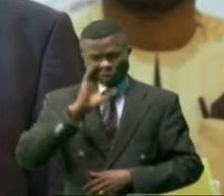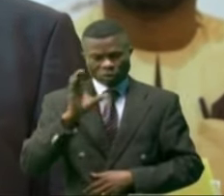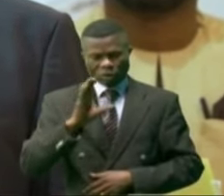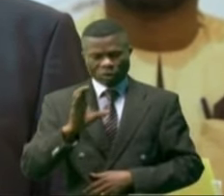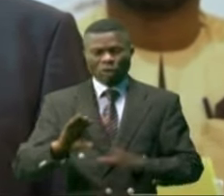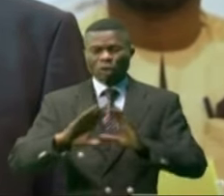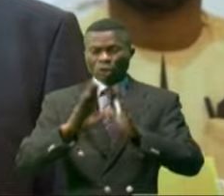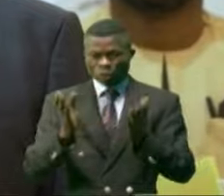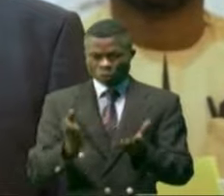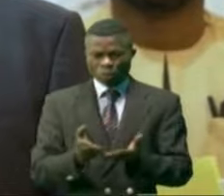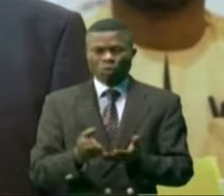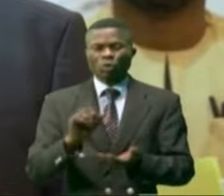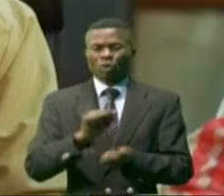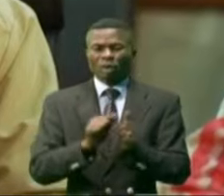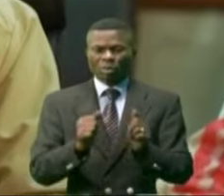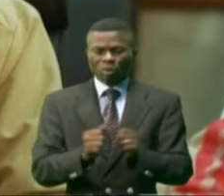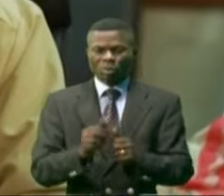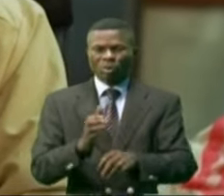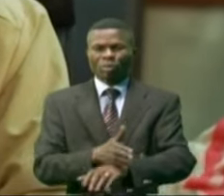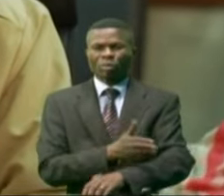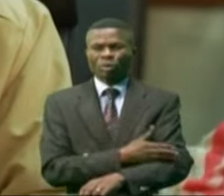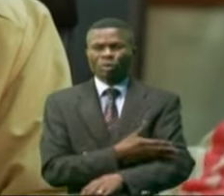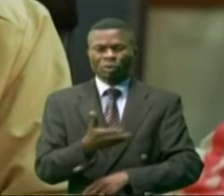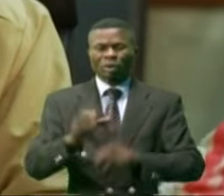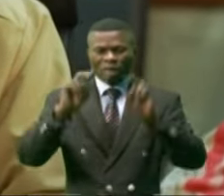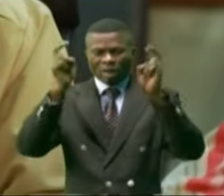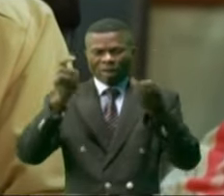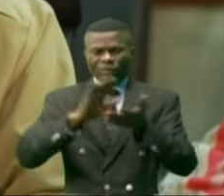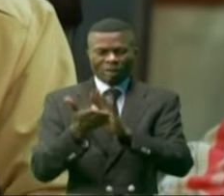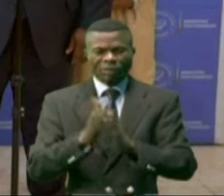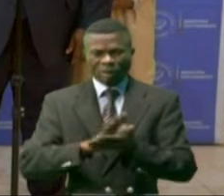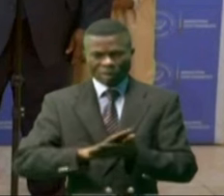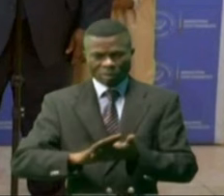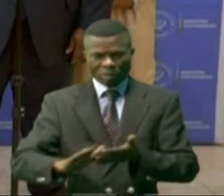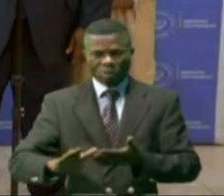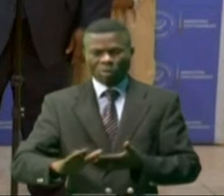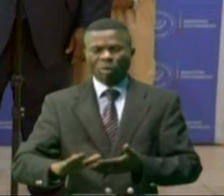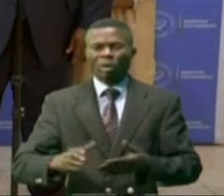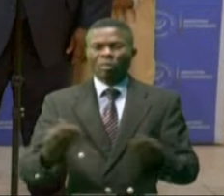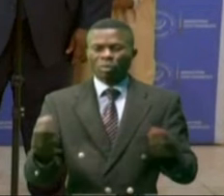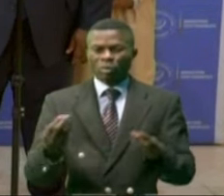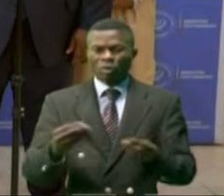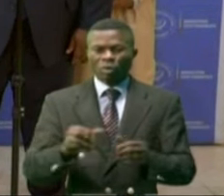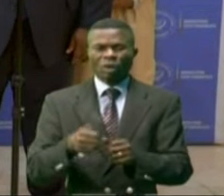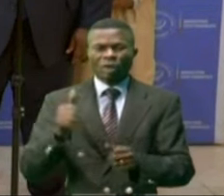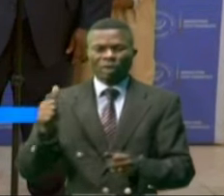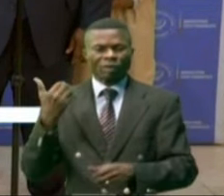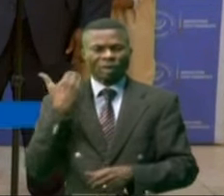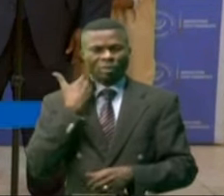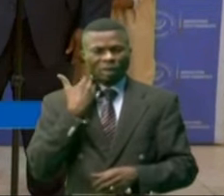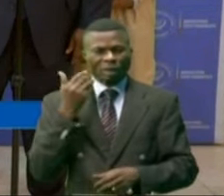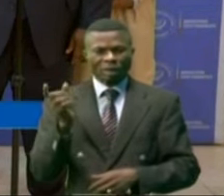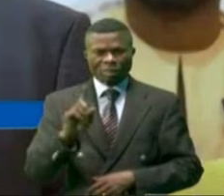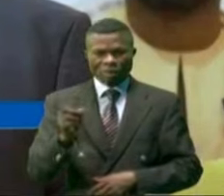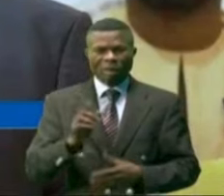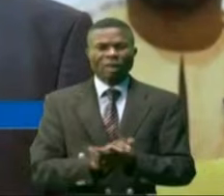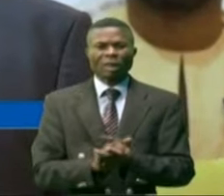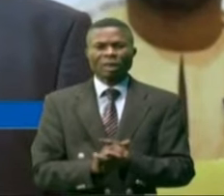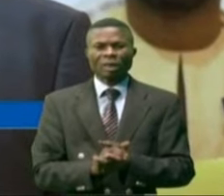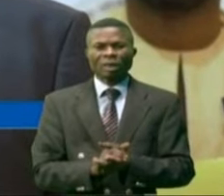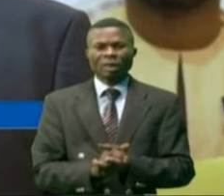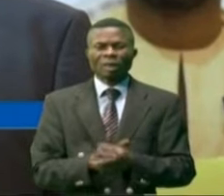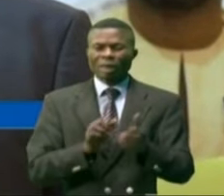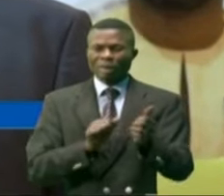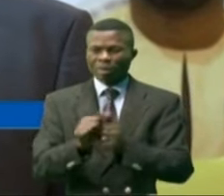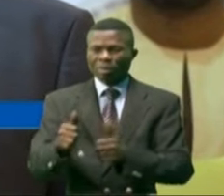également notre appui à la ville pour la réhabilitation de ces voies d'accès rapide au centre-ville et